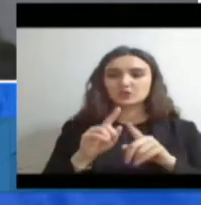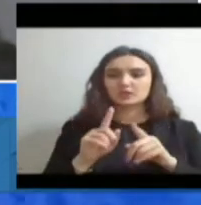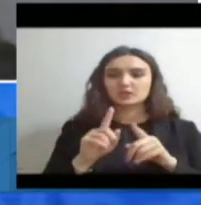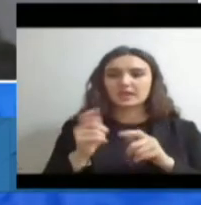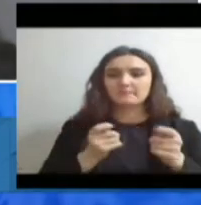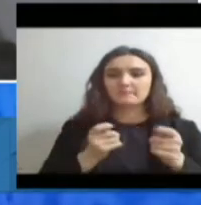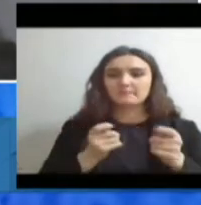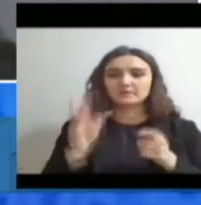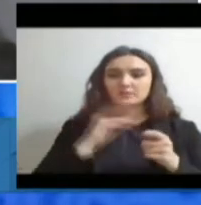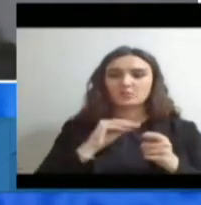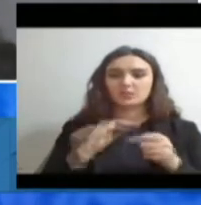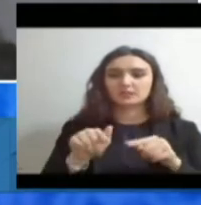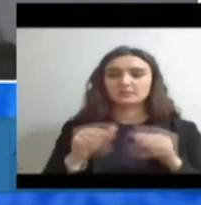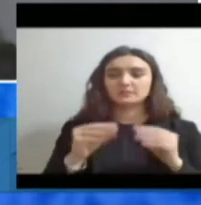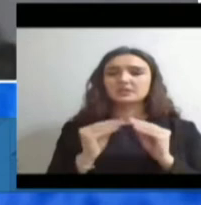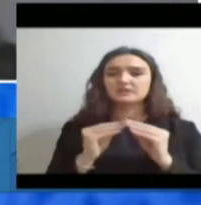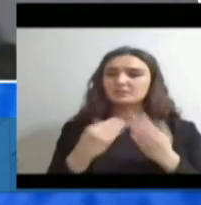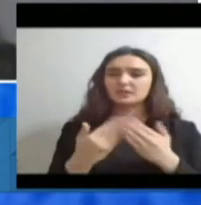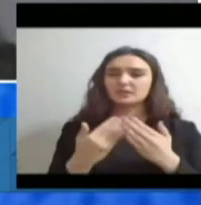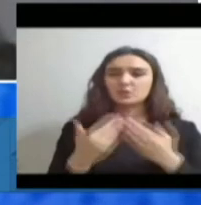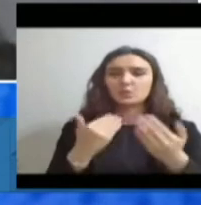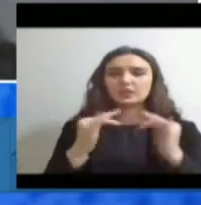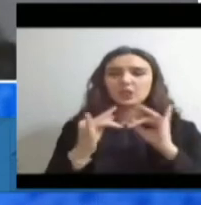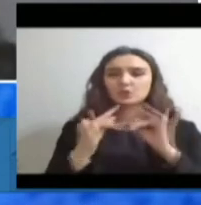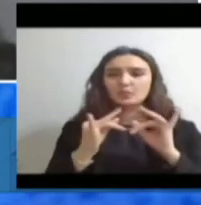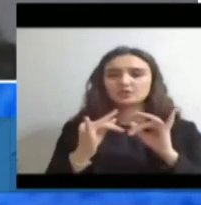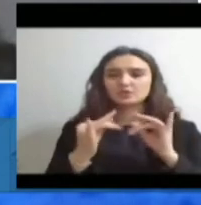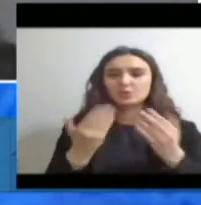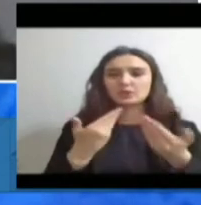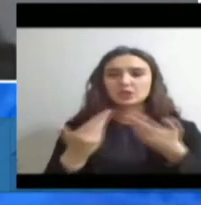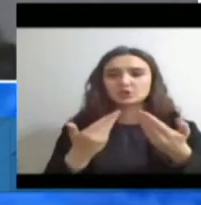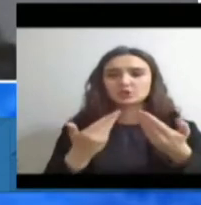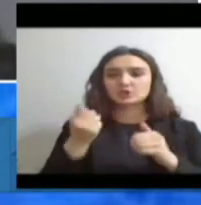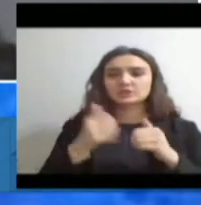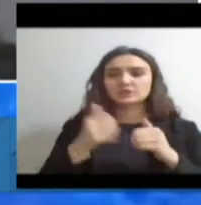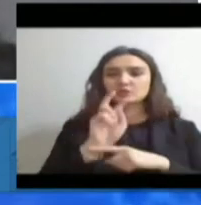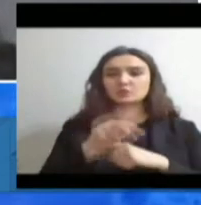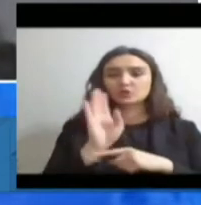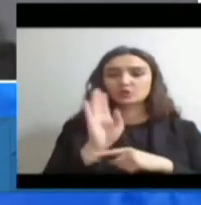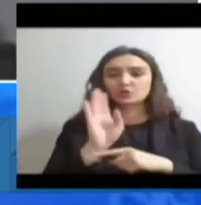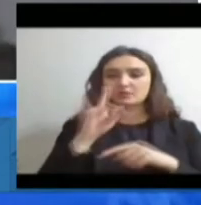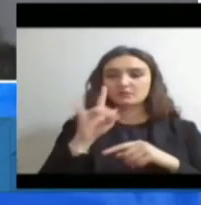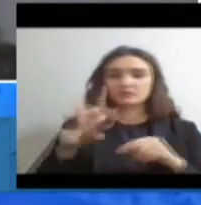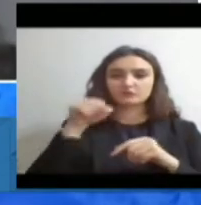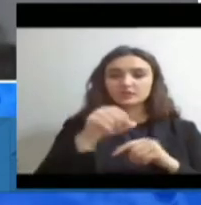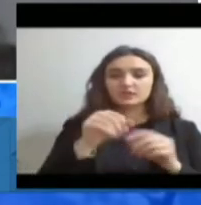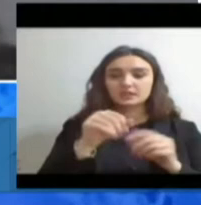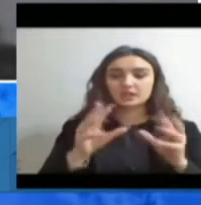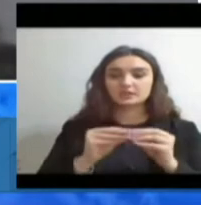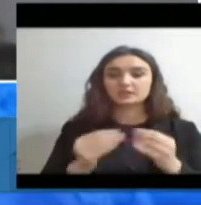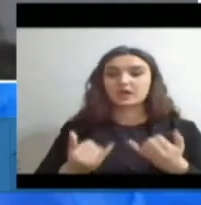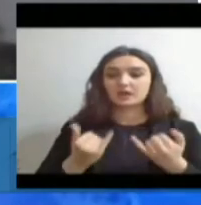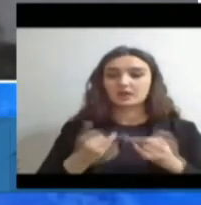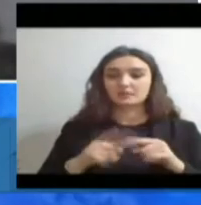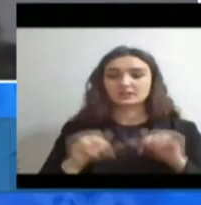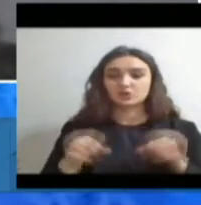იგივე ვთქვათ, ურთიერთობაში ცენტრებში მიდიოდნენ მშობლები ბავშვებთან ერთად. ახლა ამის საშუალება რომ აღარ